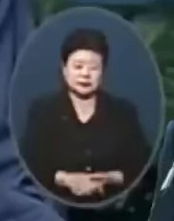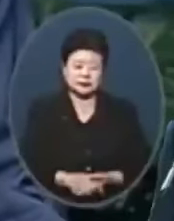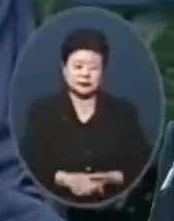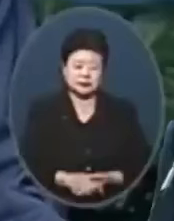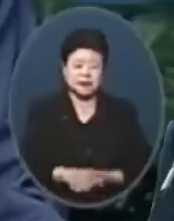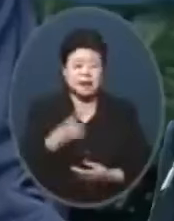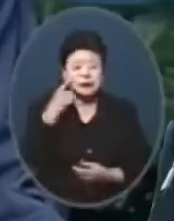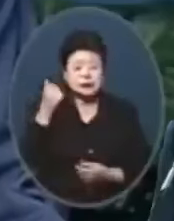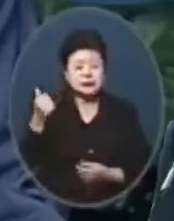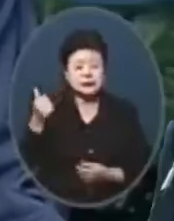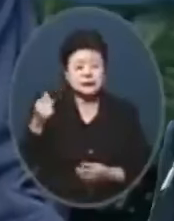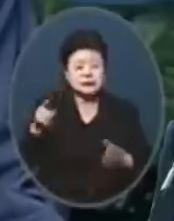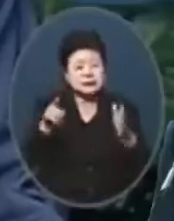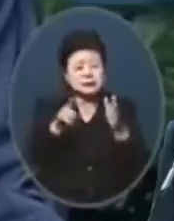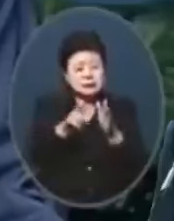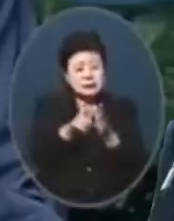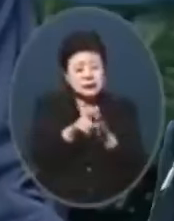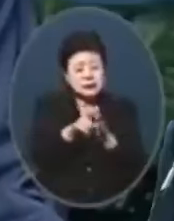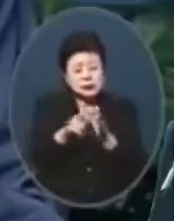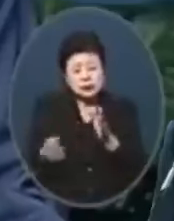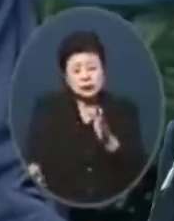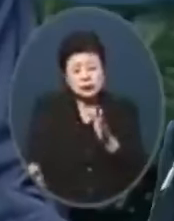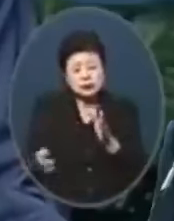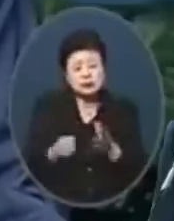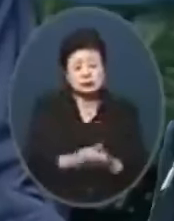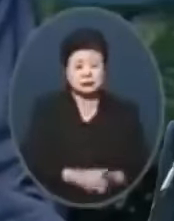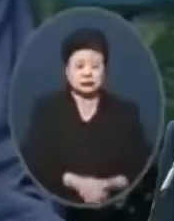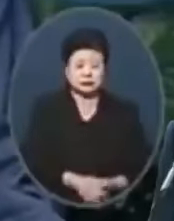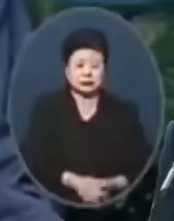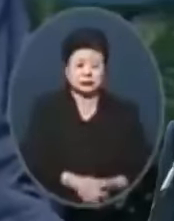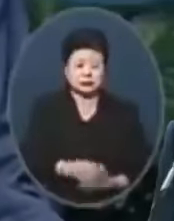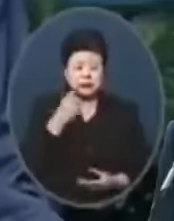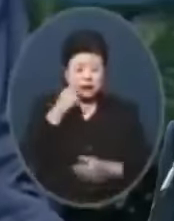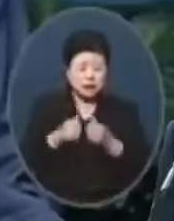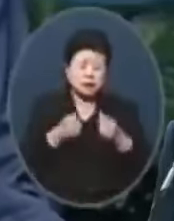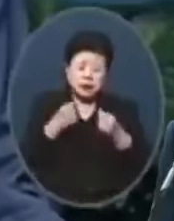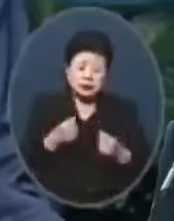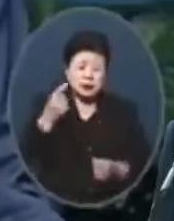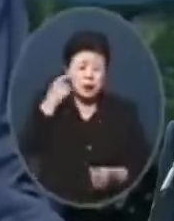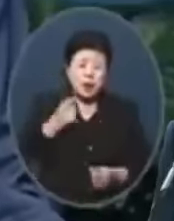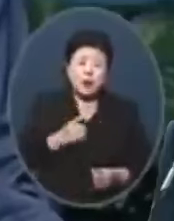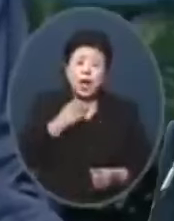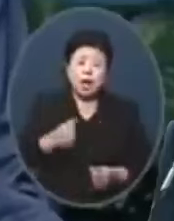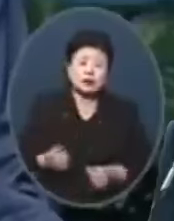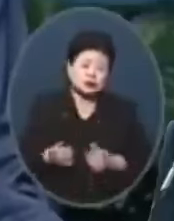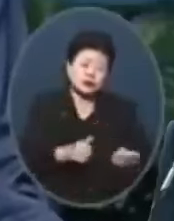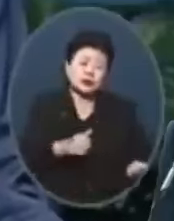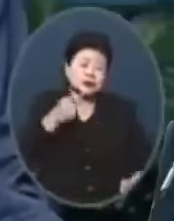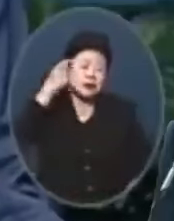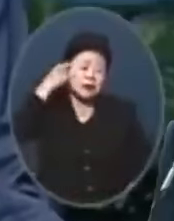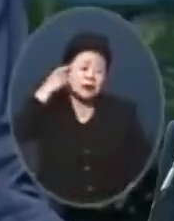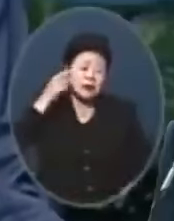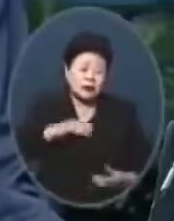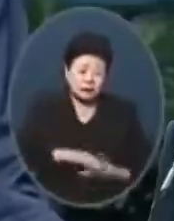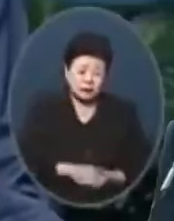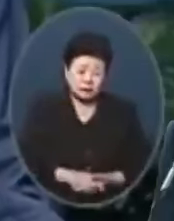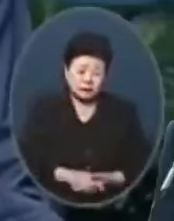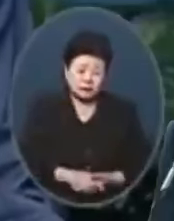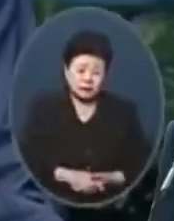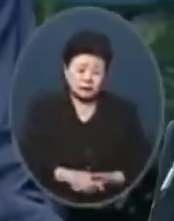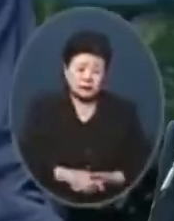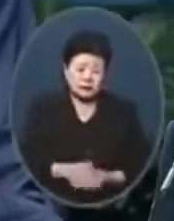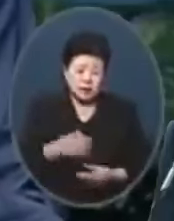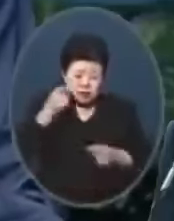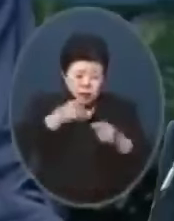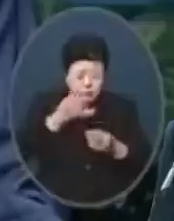그는 신앙이 좀 타락했습니다. 아버지 하나님이 계시면 왜 내 외아들을 죽게 만드냐? 왜 나를